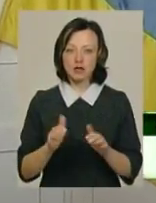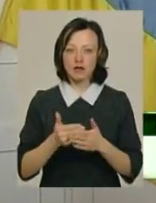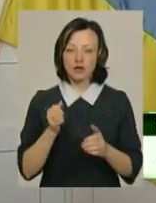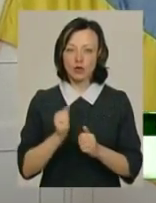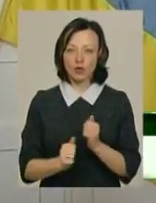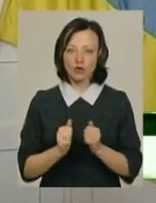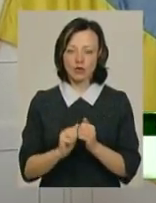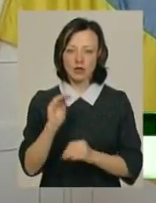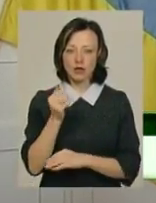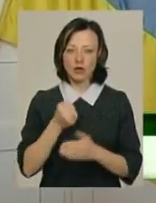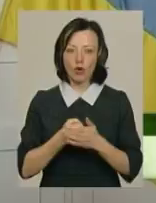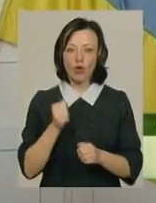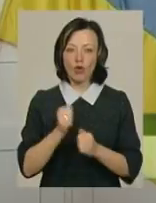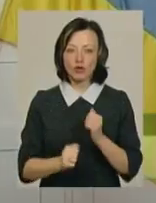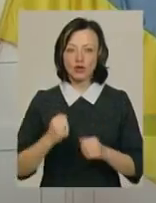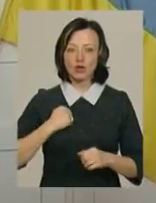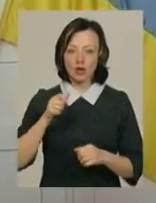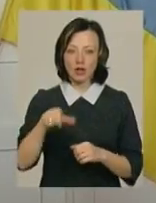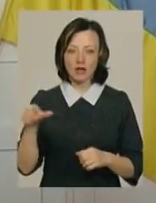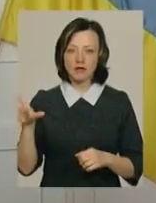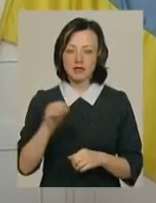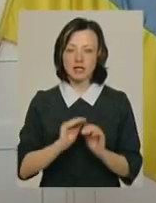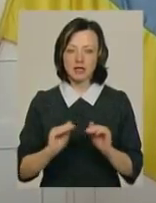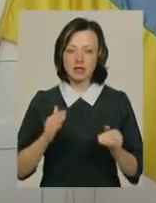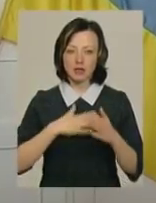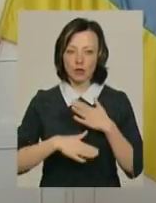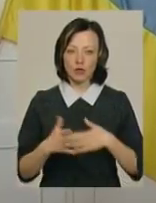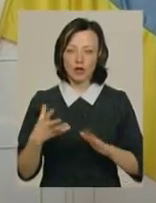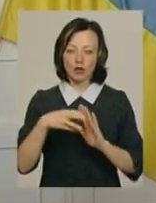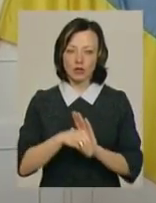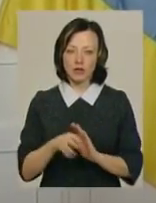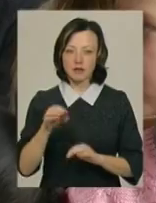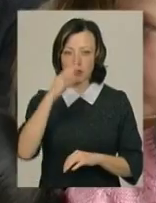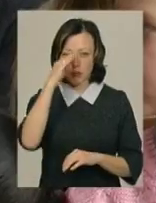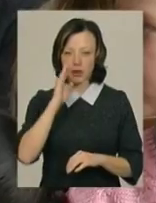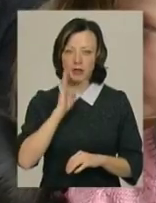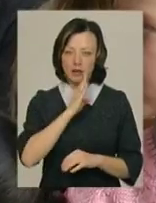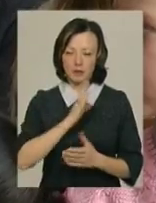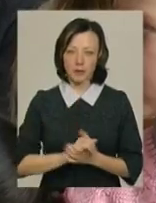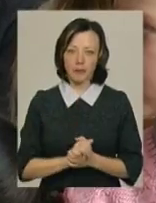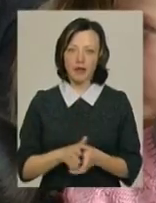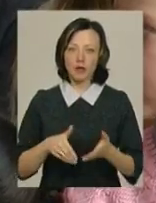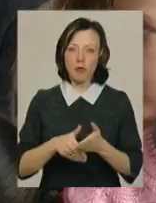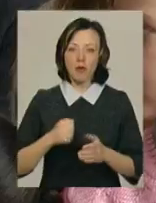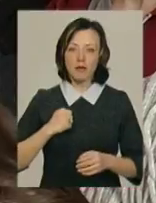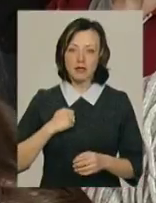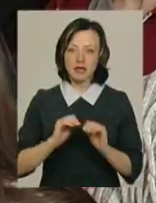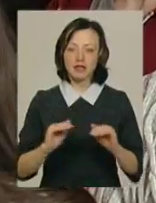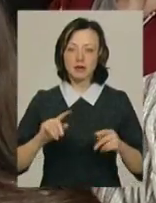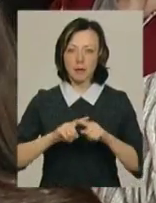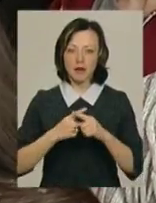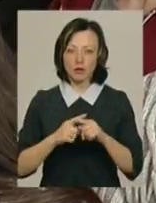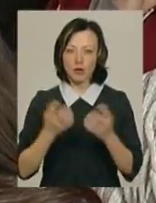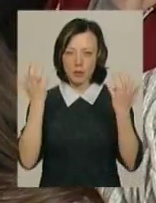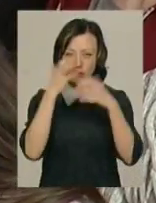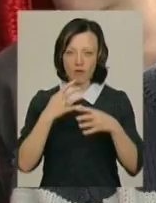кожного учня до кожного солдата. І ви знаєте, всі діти залюбки долучаються, всі батьки. На допомогу бійцям школярі плетуть маскувальні